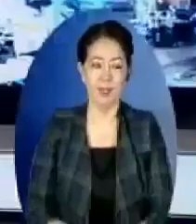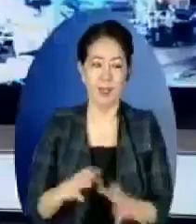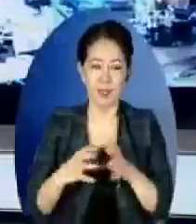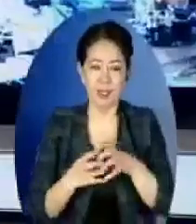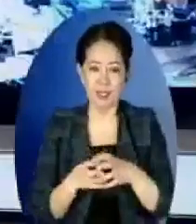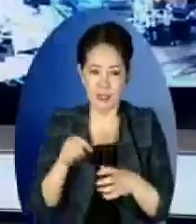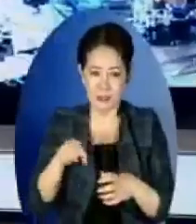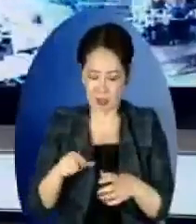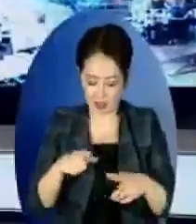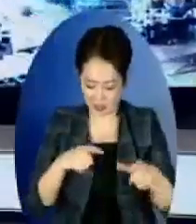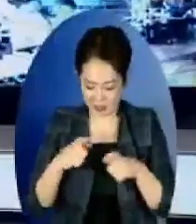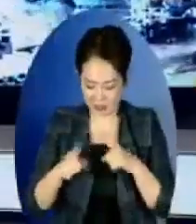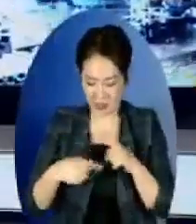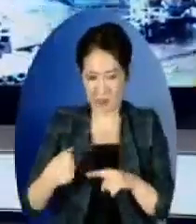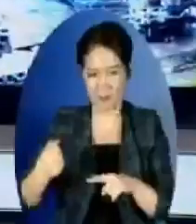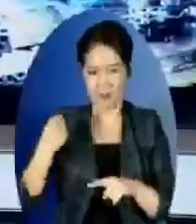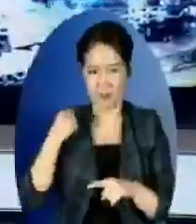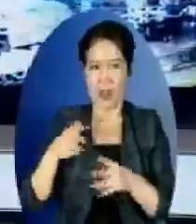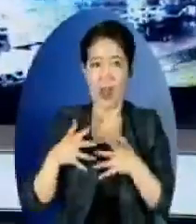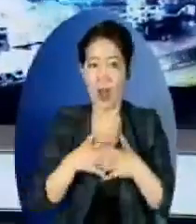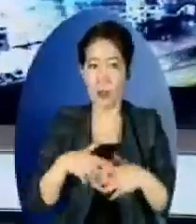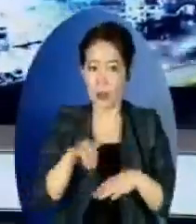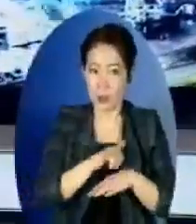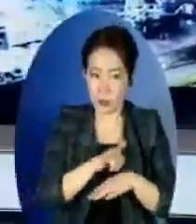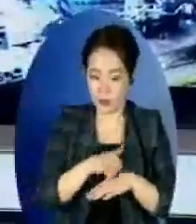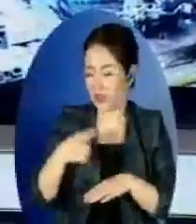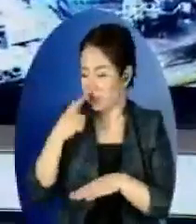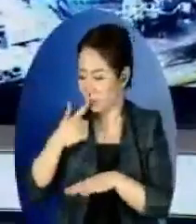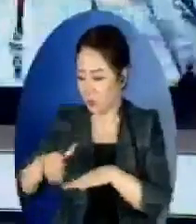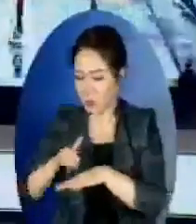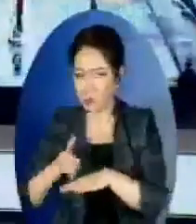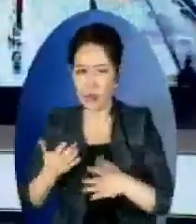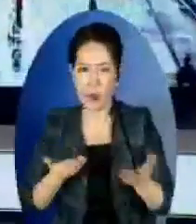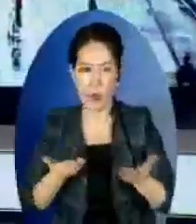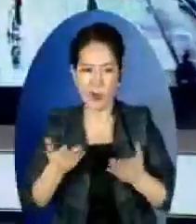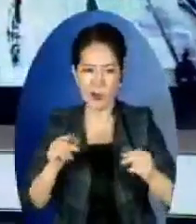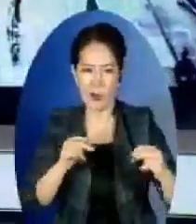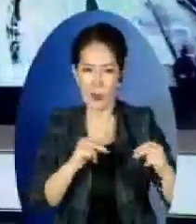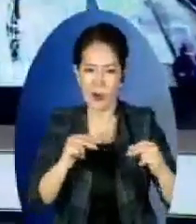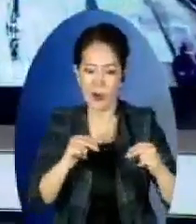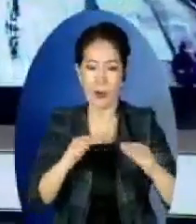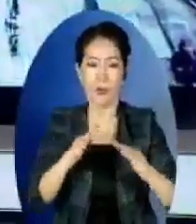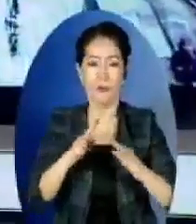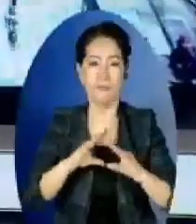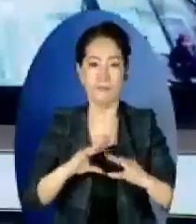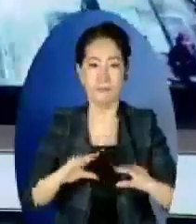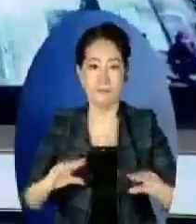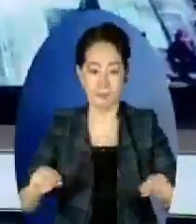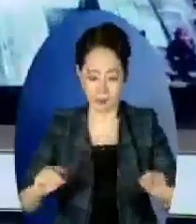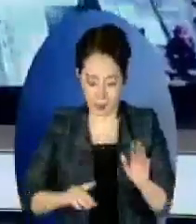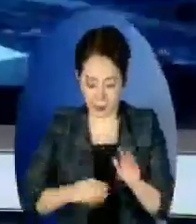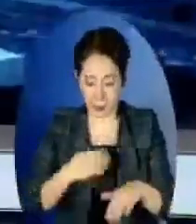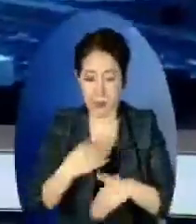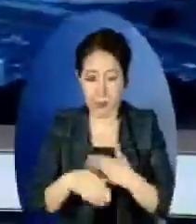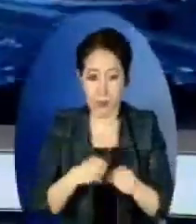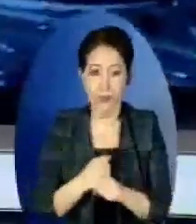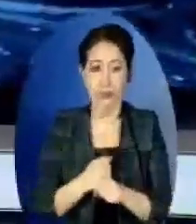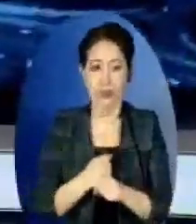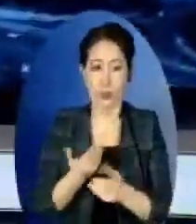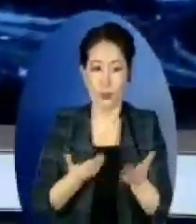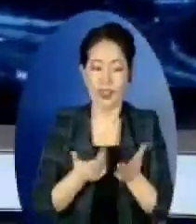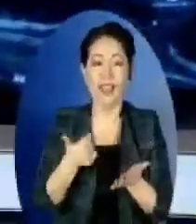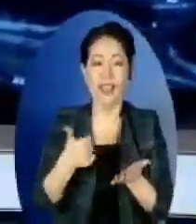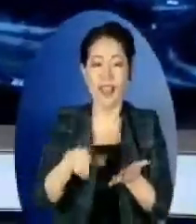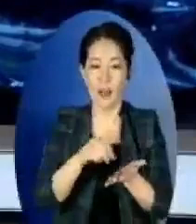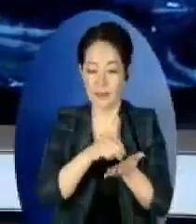Дэлхийд эдийн засгаа тэргүүлэгч Америк нэгдсэн улс болоод бүгд нарт хятад ард ус худалдааны маргаан эцэслэхэд чиглэгдсэн түүх алхмыг хийж худалдааны эхний шатны